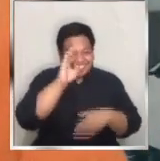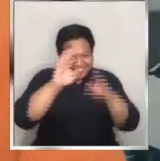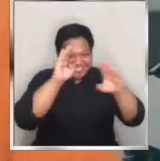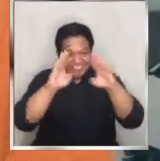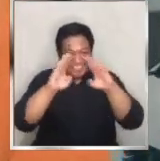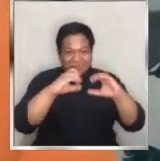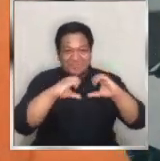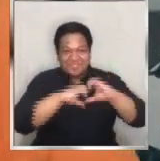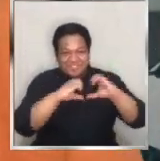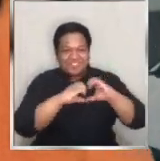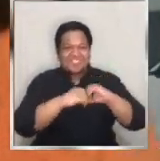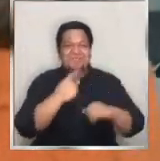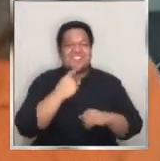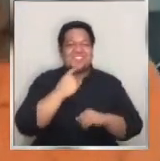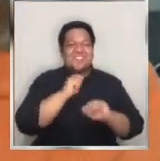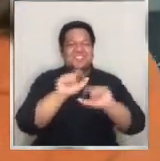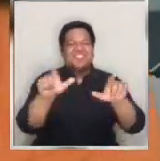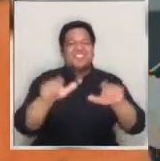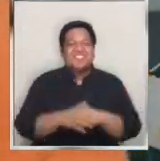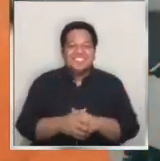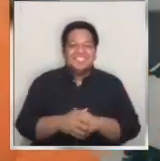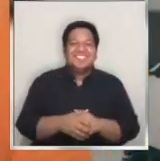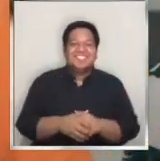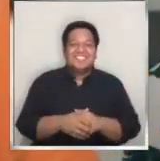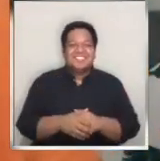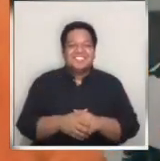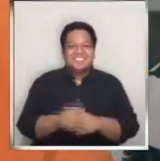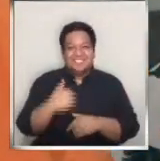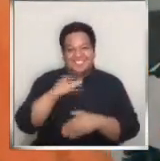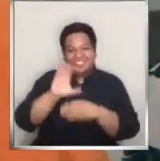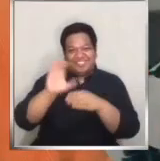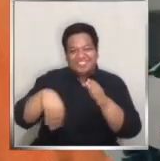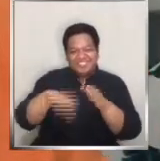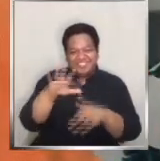you all. Tapusin ko lang to. Yan na po ang aming mga chika ngayong gabi.